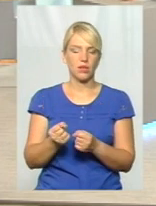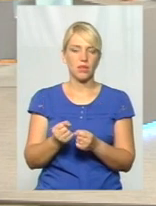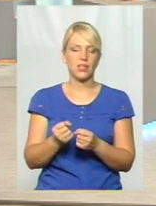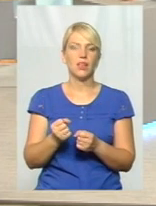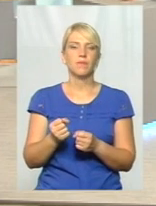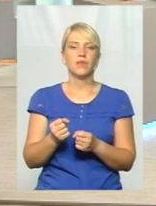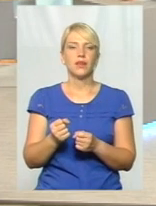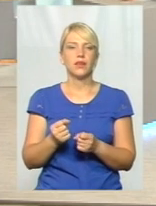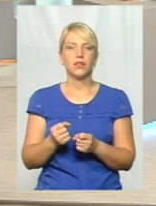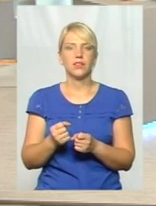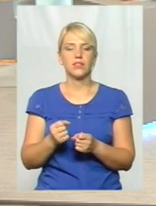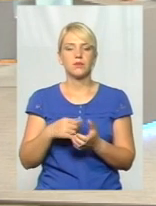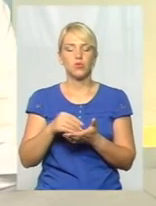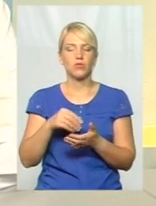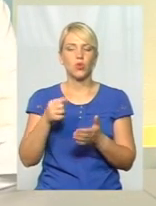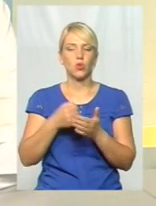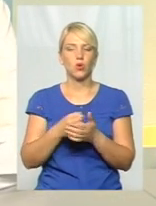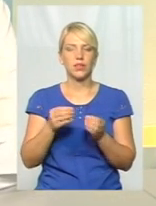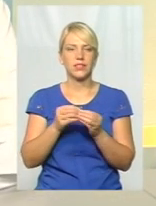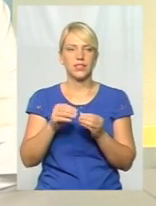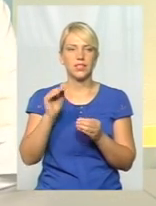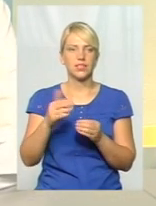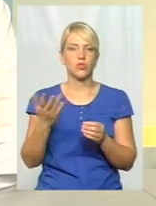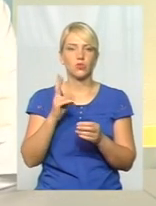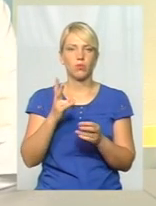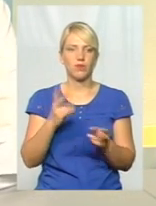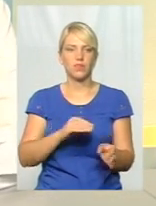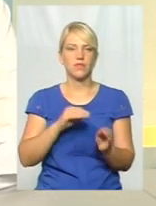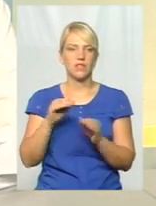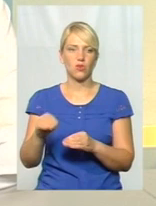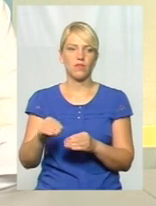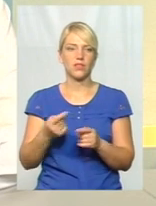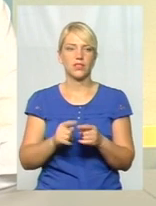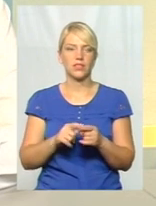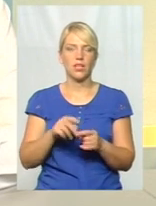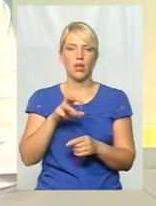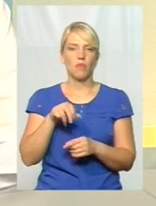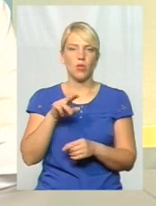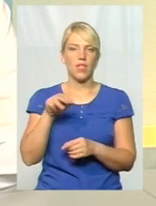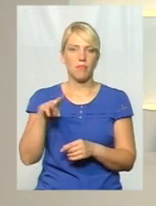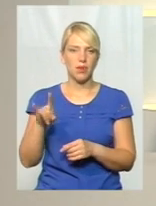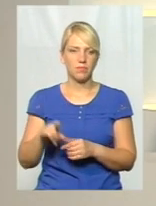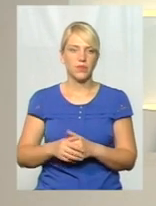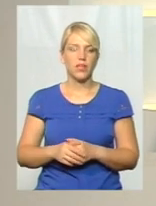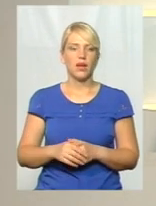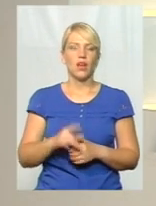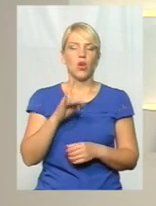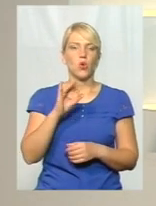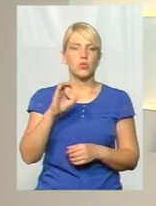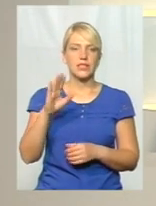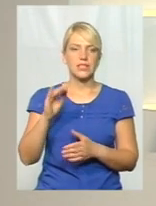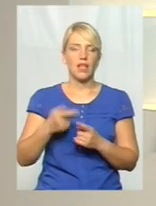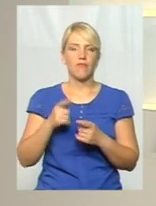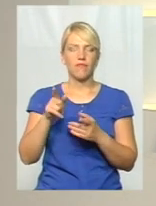до 10 тисяч, які повинні встановити дані модеми. Так що ця інформація буде відома. Пане Ростиславе, а ви вже